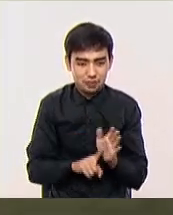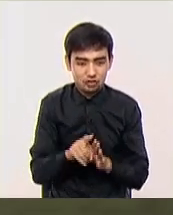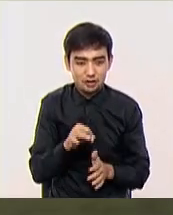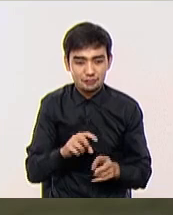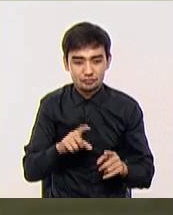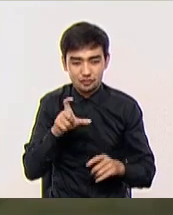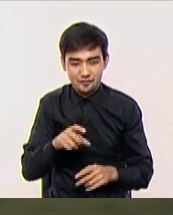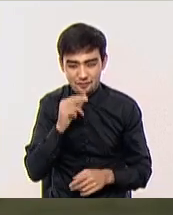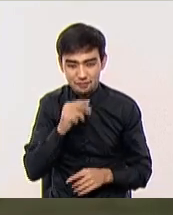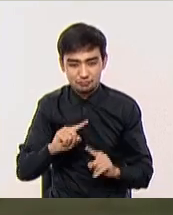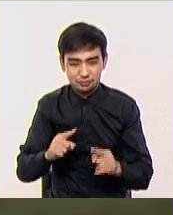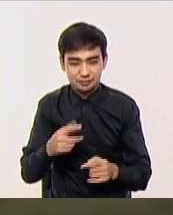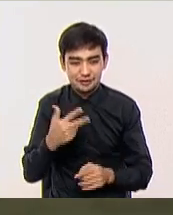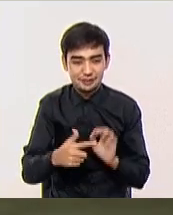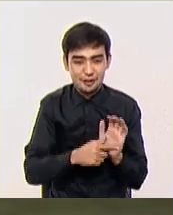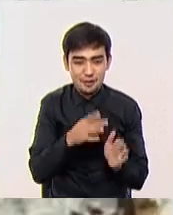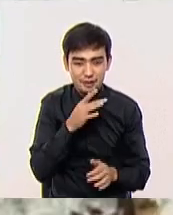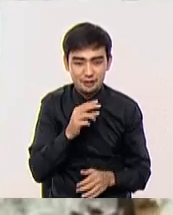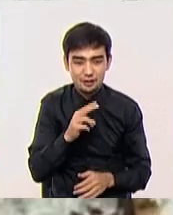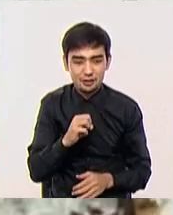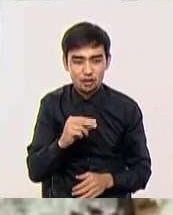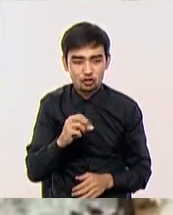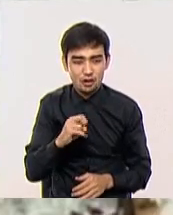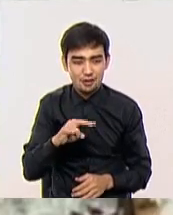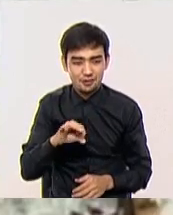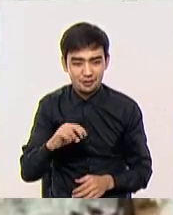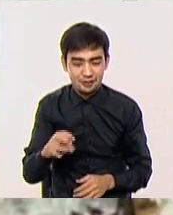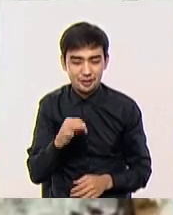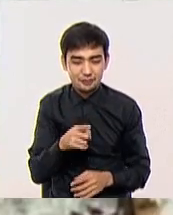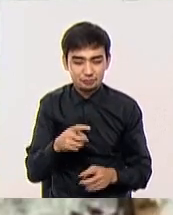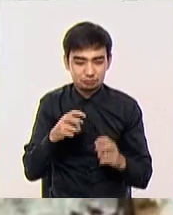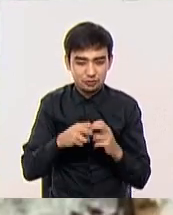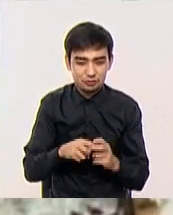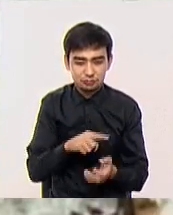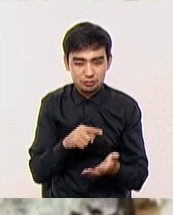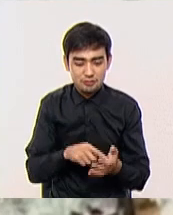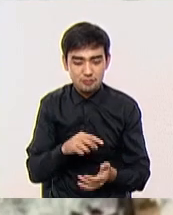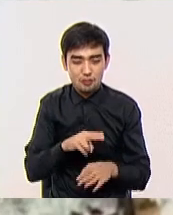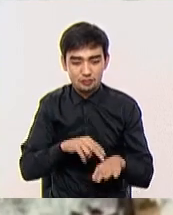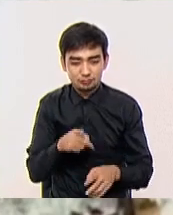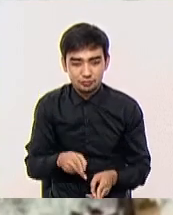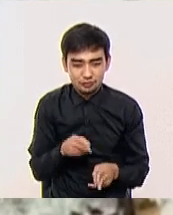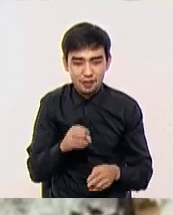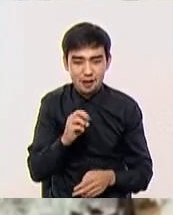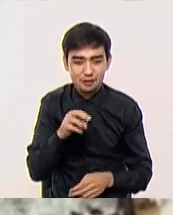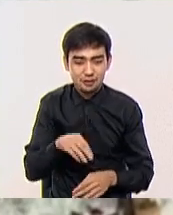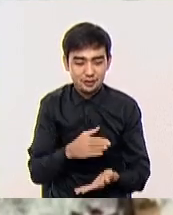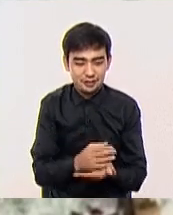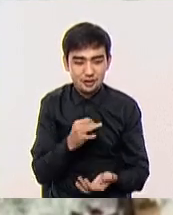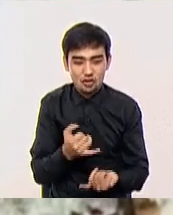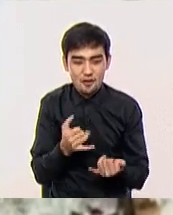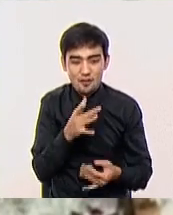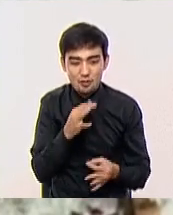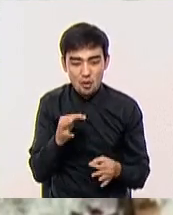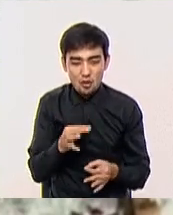Преступник задержан. Им оказался 37-летний датчанин. Сейчас его допрашивают. В полиции не исключают террористический акт. На данный момент